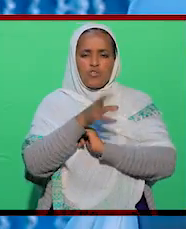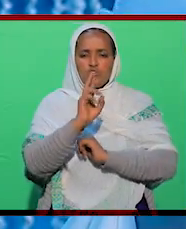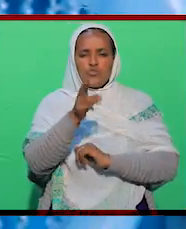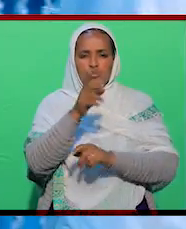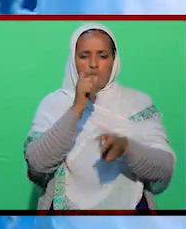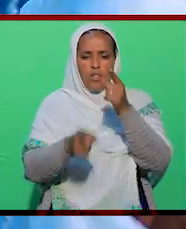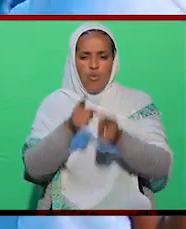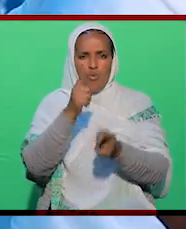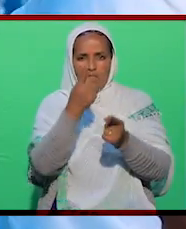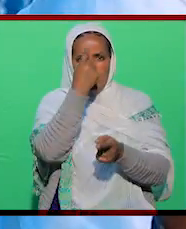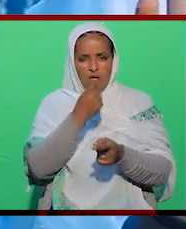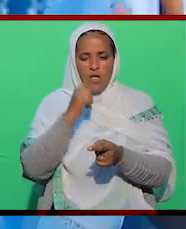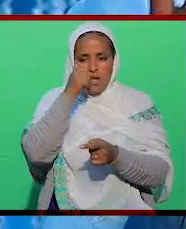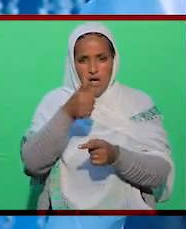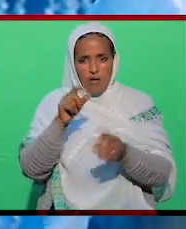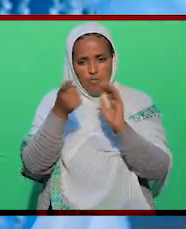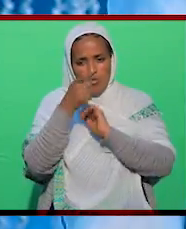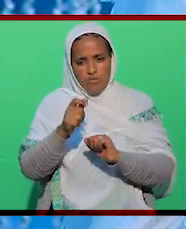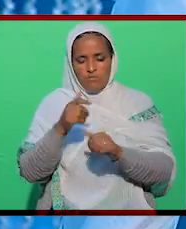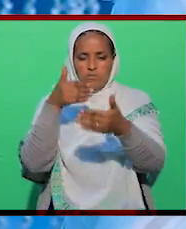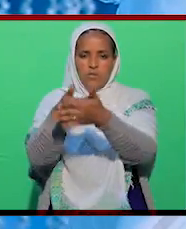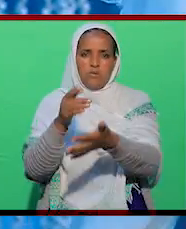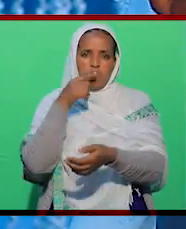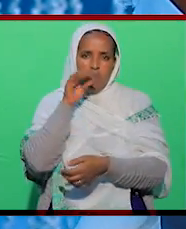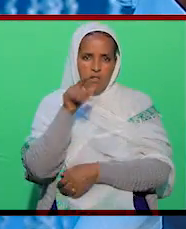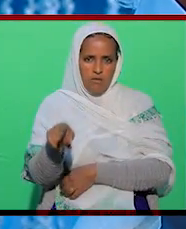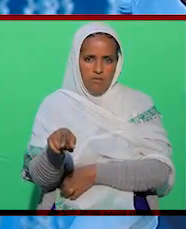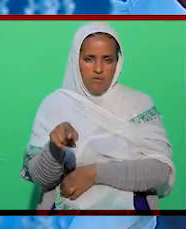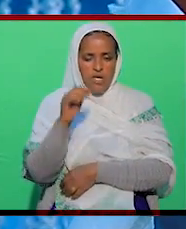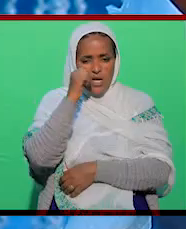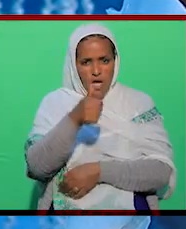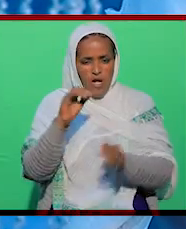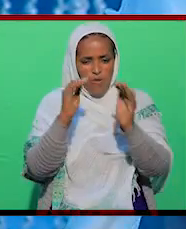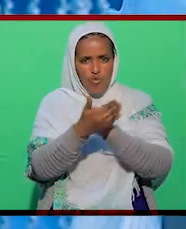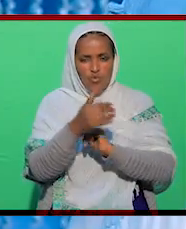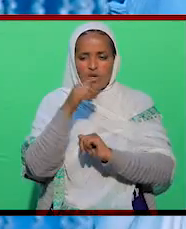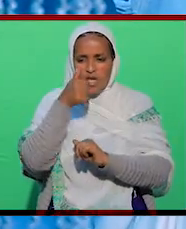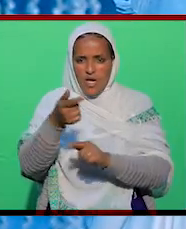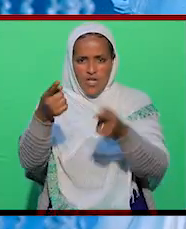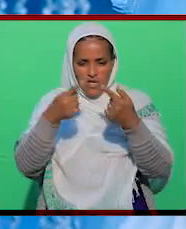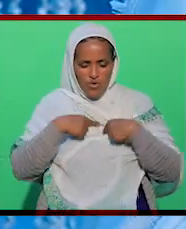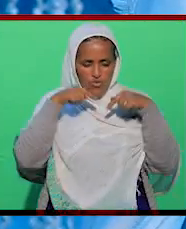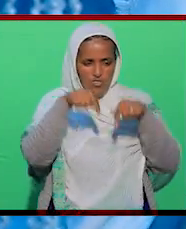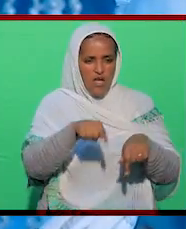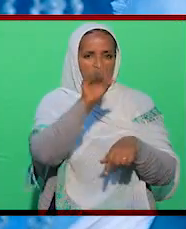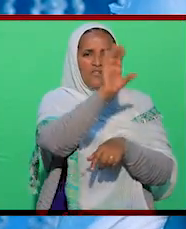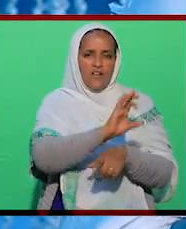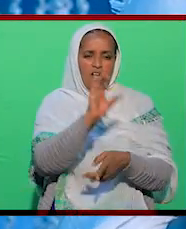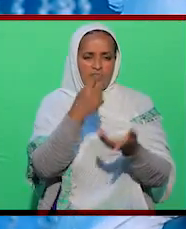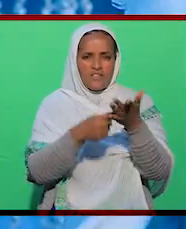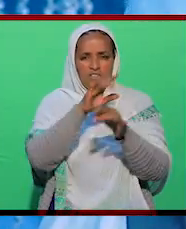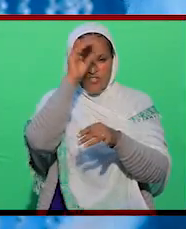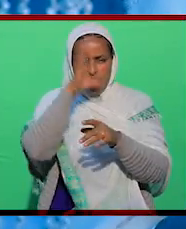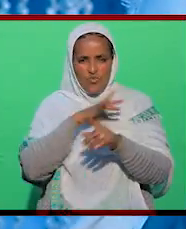ወደፊት የሚሆን ችኩል ጠንቋይ ይቃል ይባላል። አሁን ነገ የሚሆነን እኮ ነገ እንደርስበታለን እኮ እና ነገ የሚሆነውን ነገ ሊነግረው ዛሬ